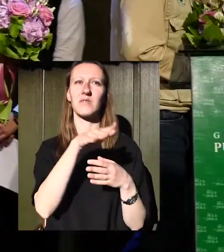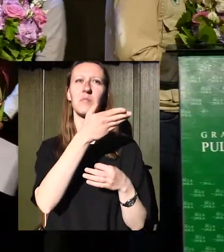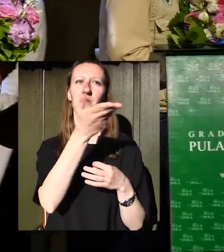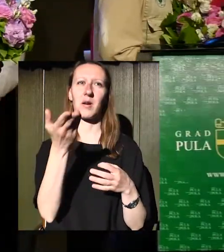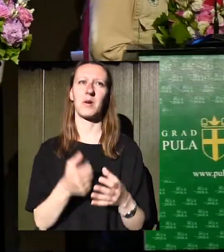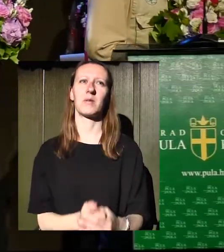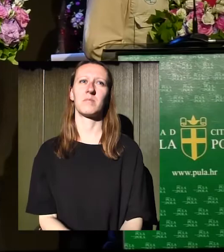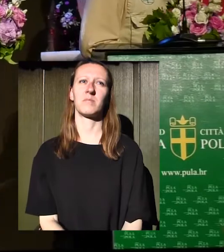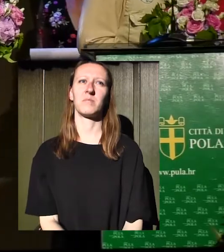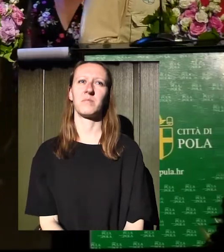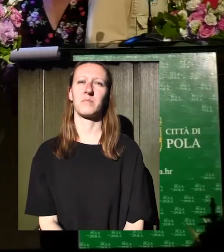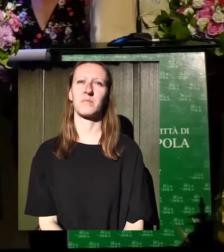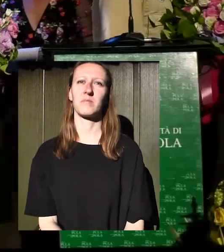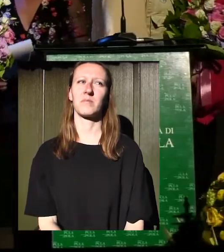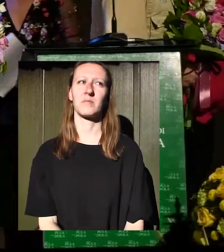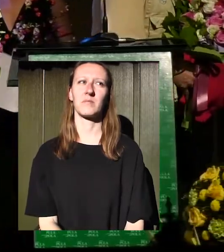volta a tutti voi.